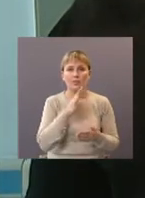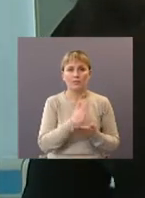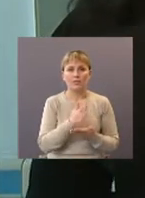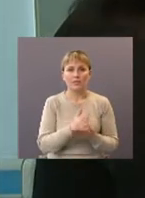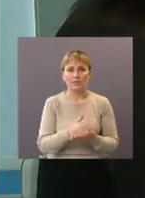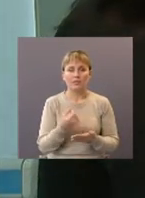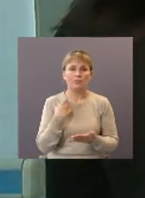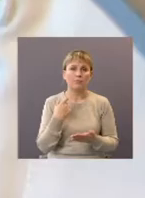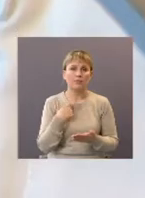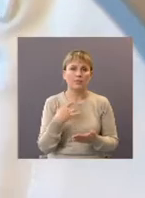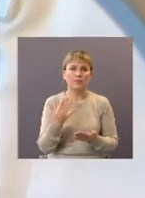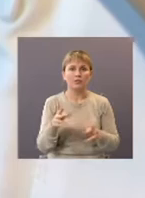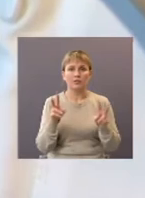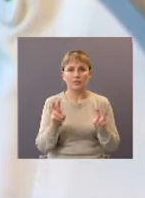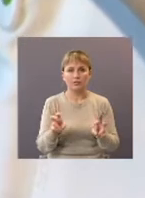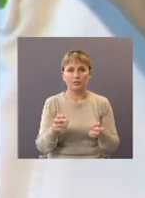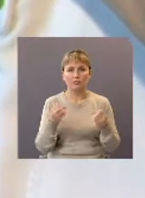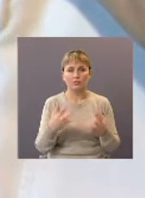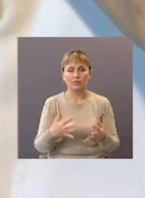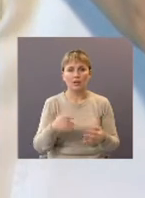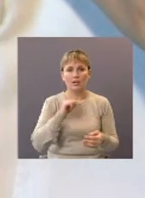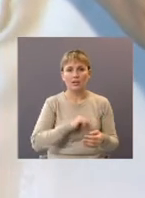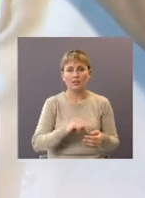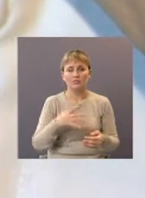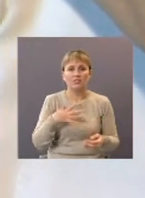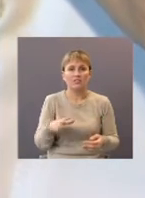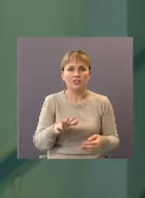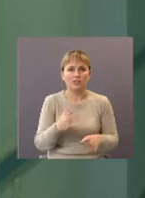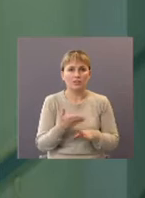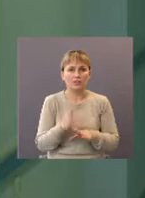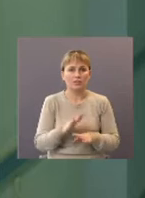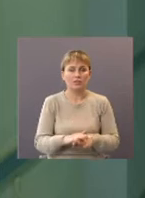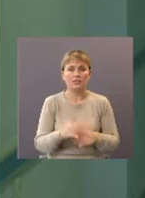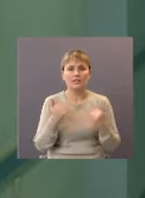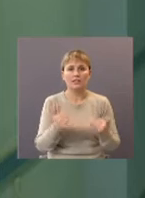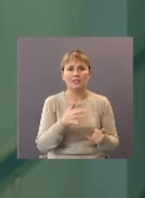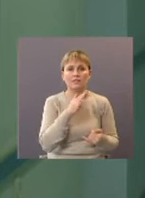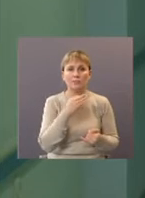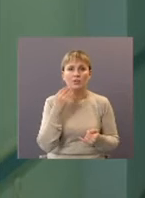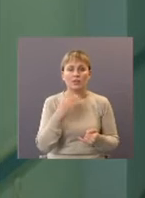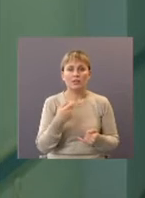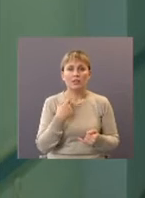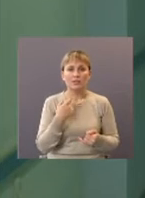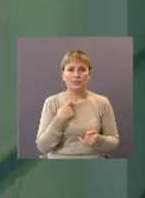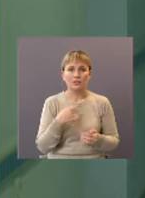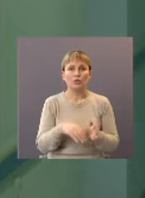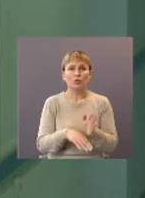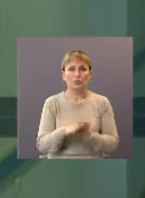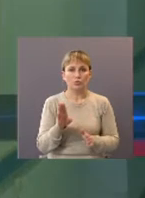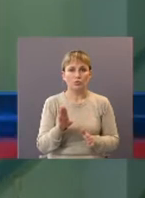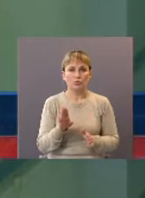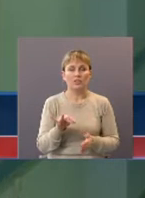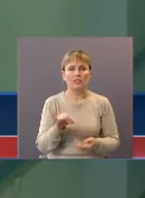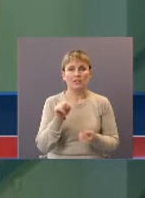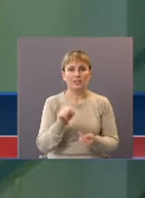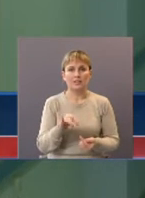находился в запое. И его диагноз банально прост. Организм не выдержал нагрузки. В настоящее время качество алкоголя значительно улучшилось,